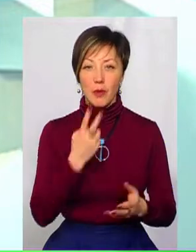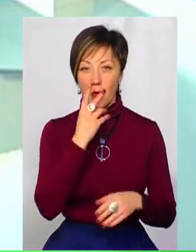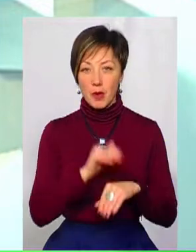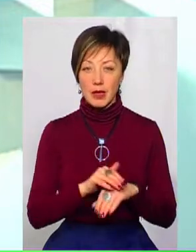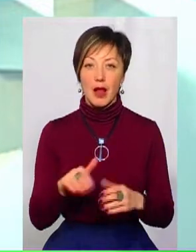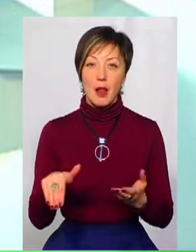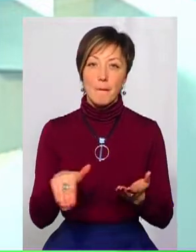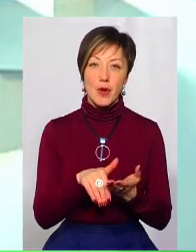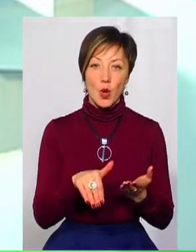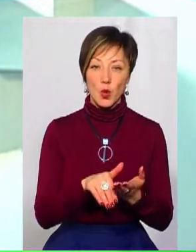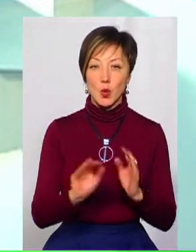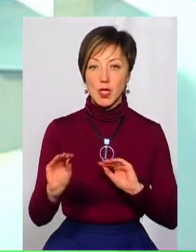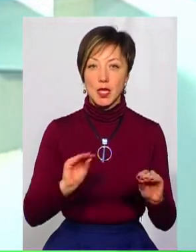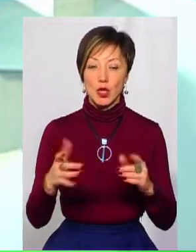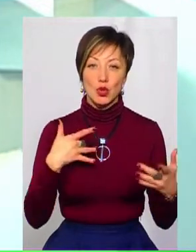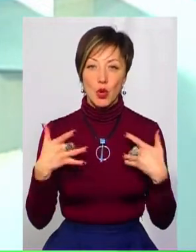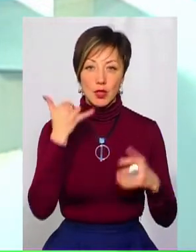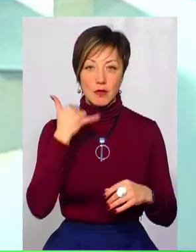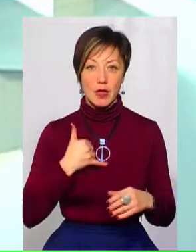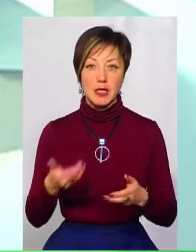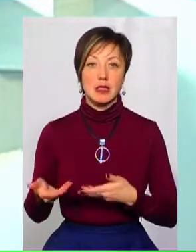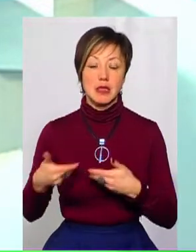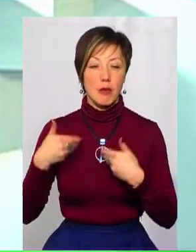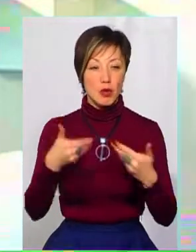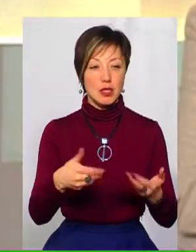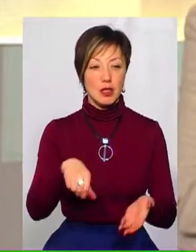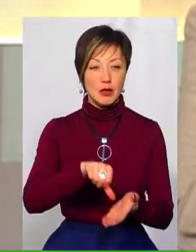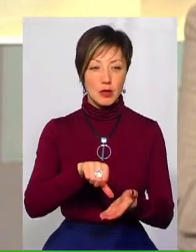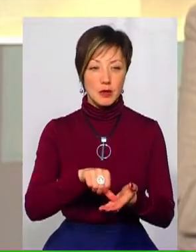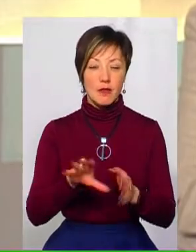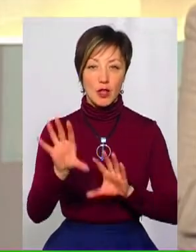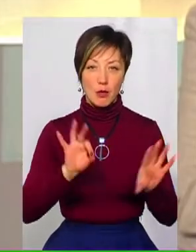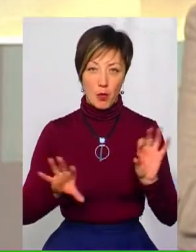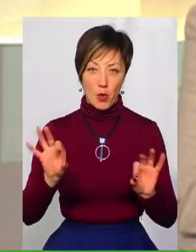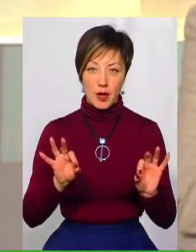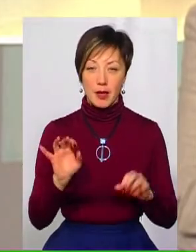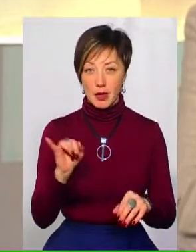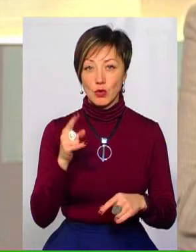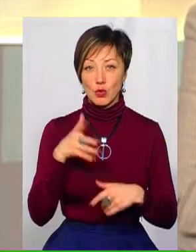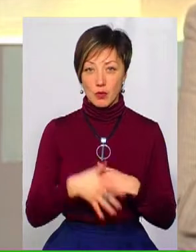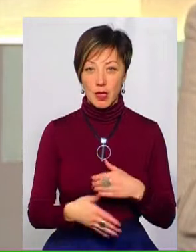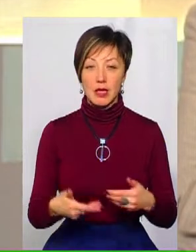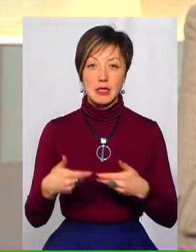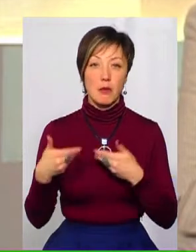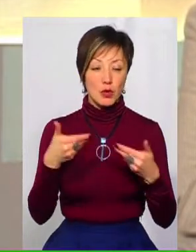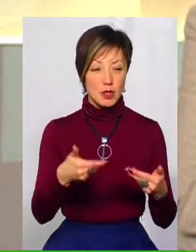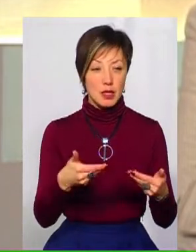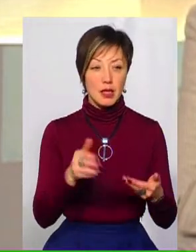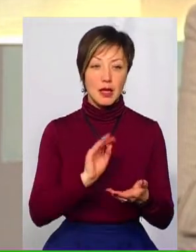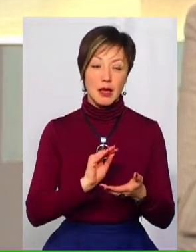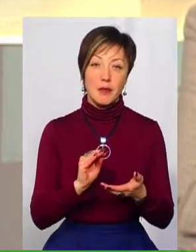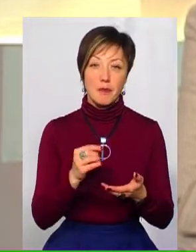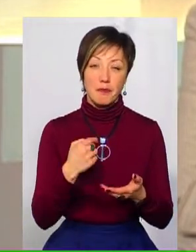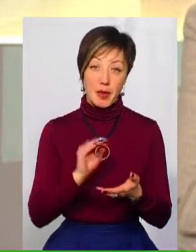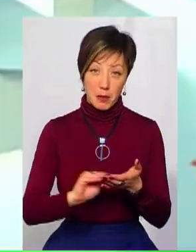продюсери, шоу зателефонували і запросили прийняти участь у відборі. Ну, зрозуміло, запросили написати пісню.